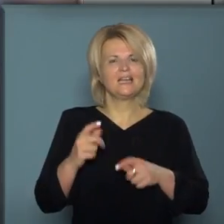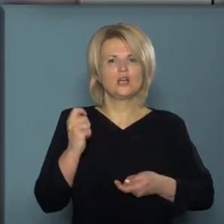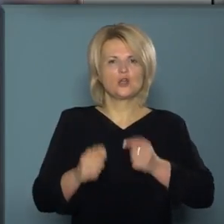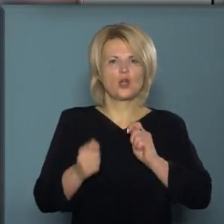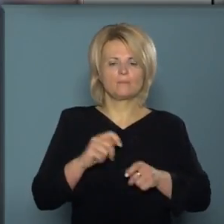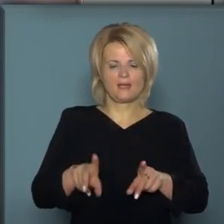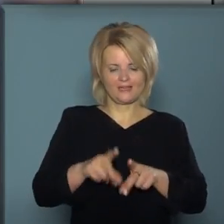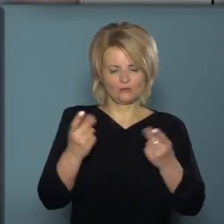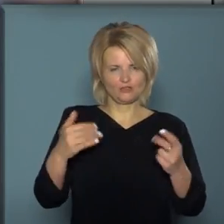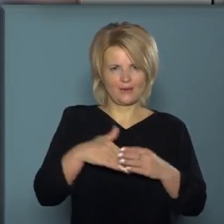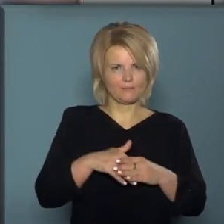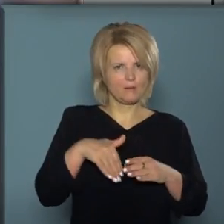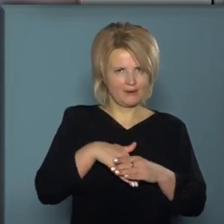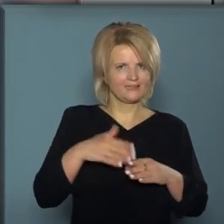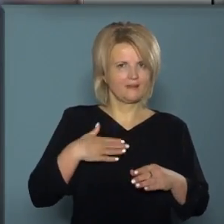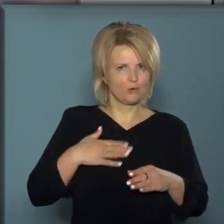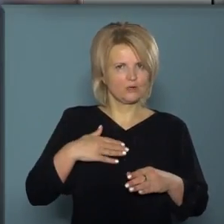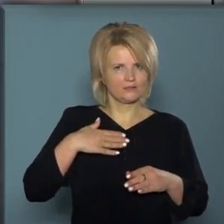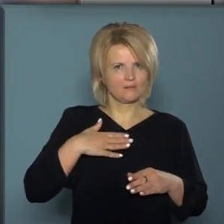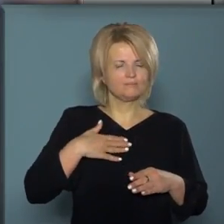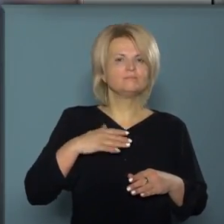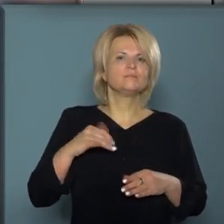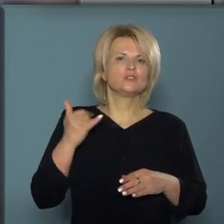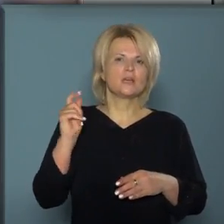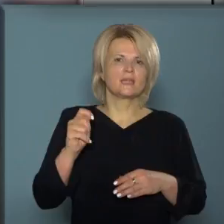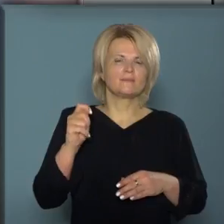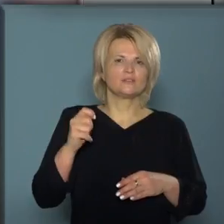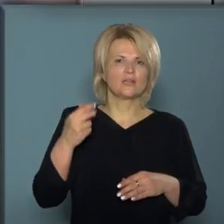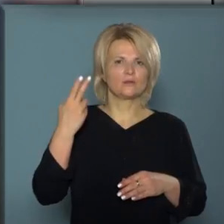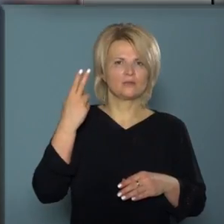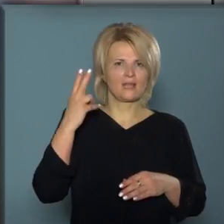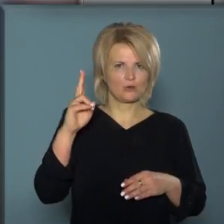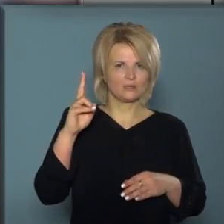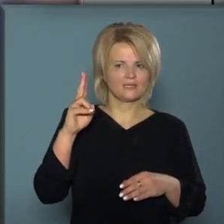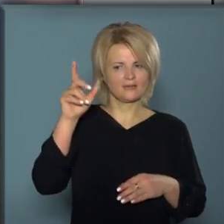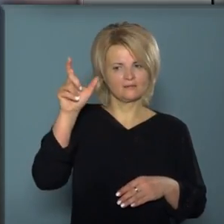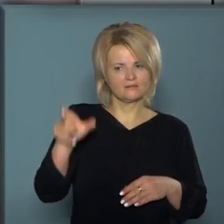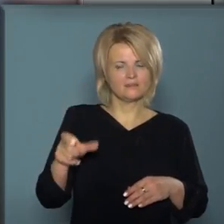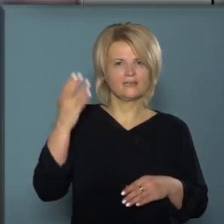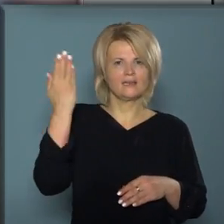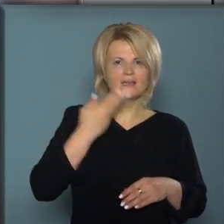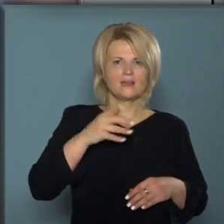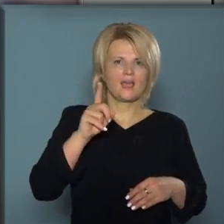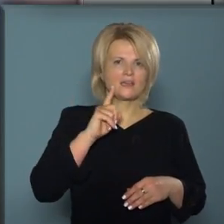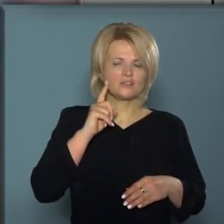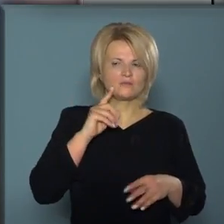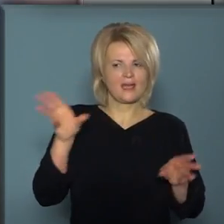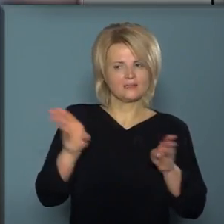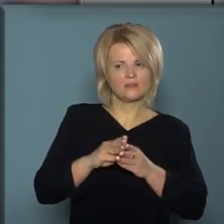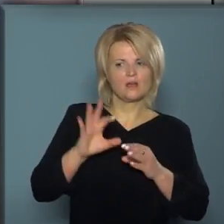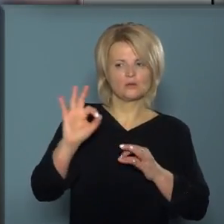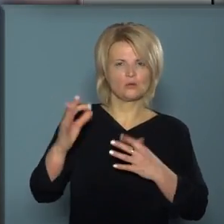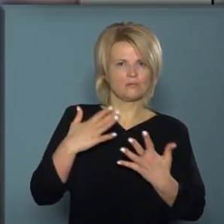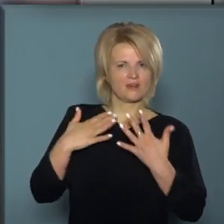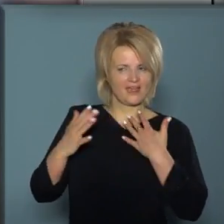kampányújságban is megjelentem, hiszen a képviselőjelöltekkel, konkrétan Hiller Istvánnal is jó